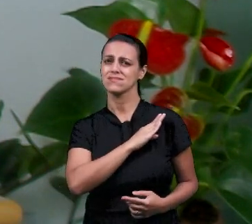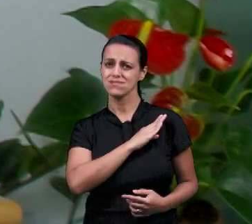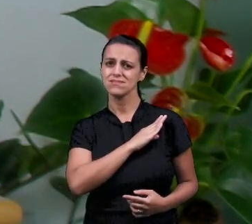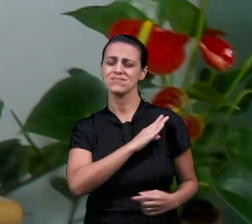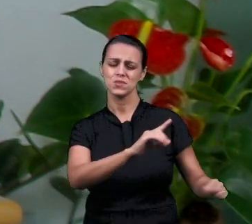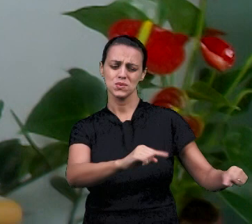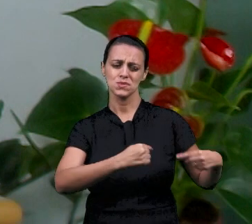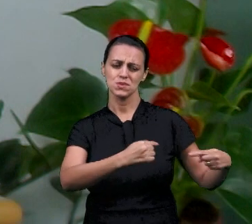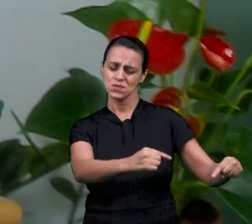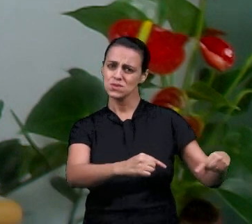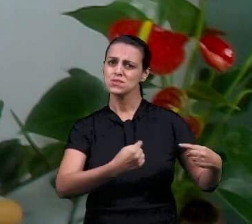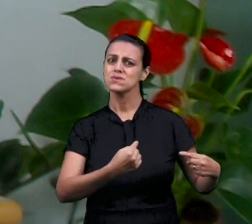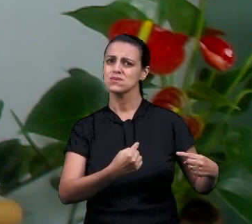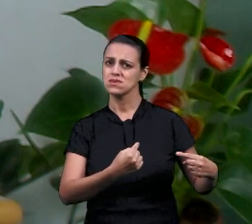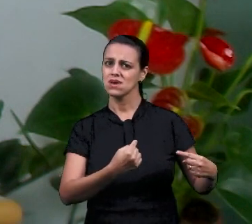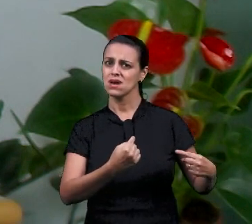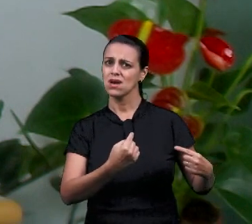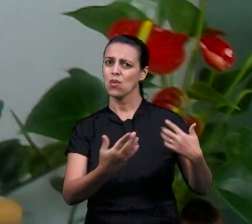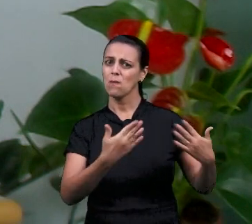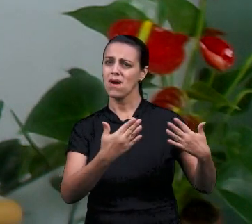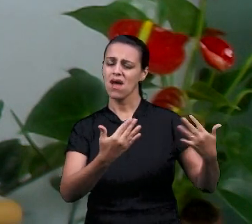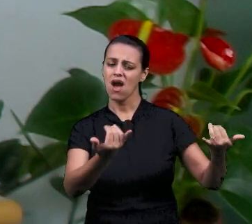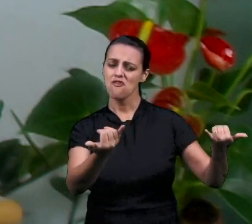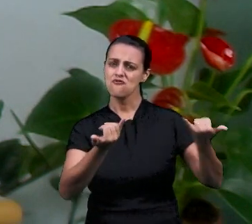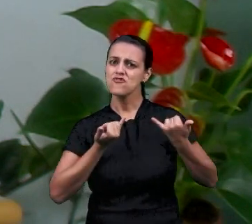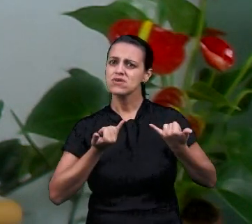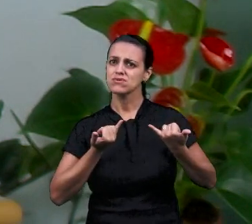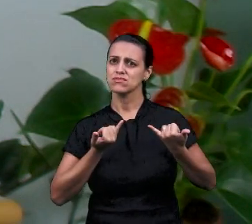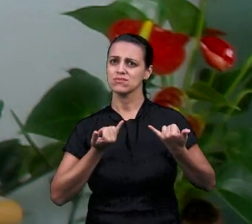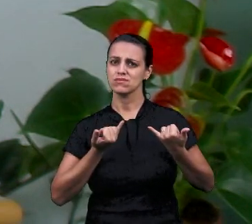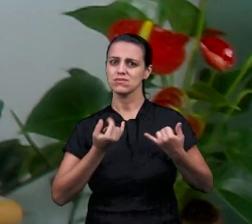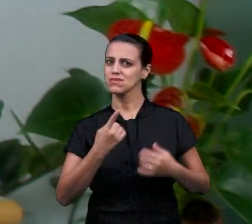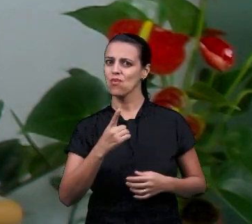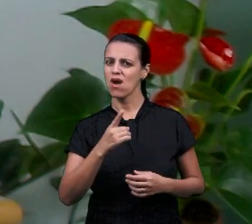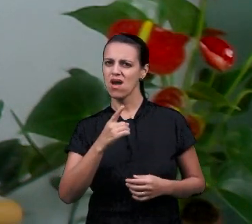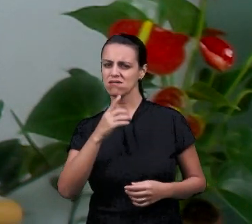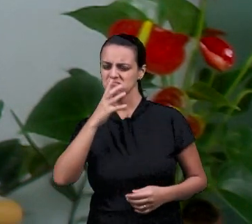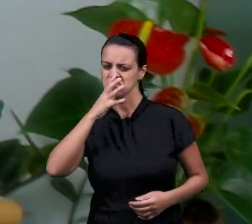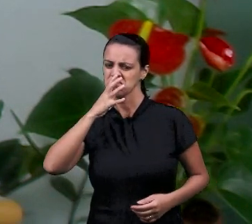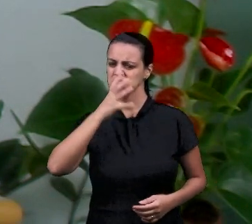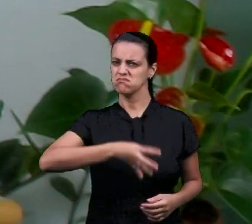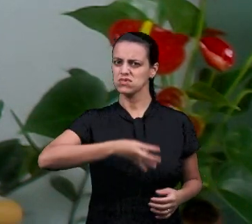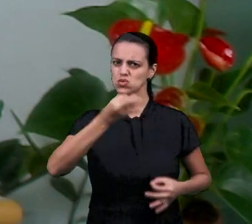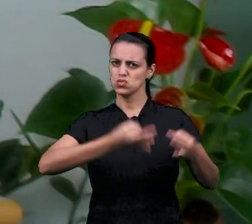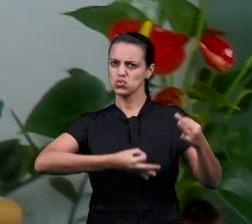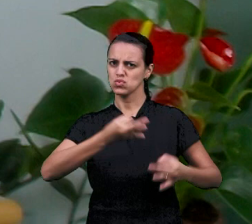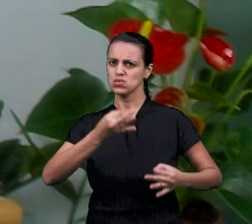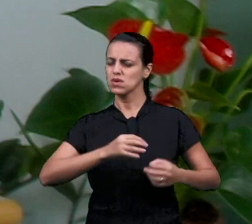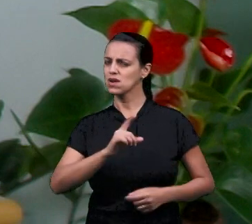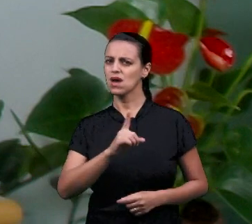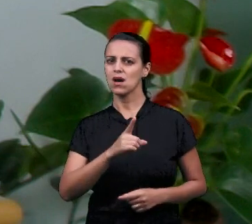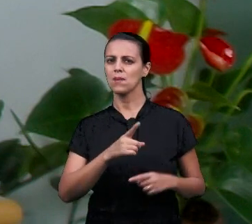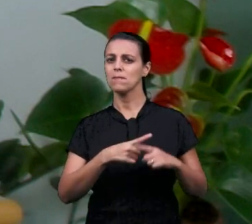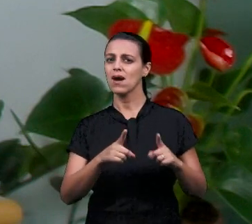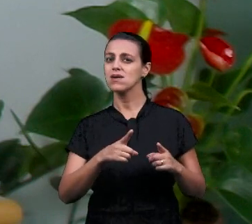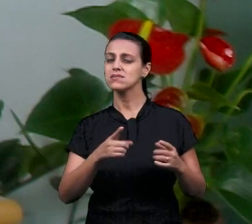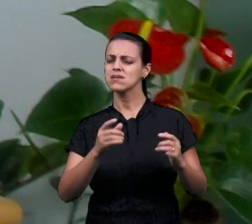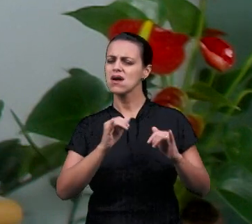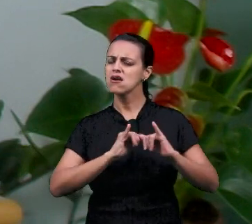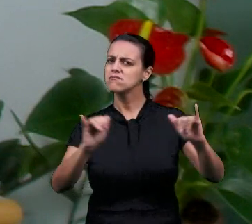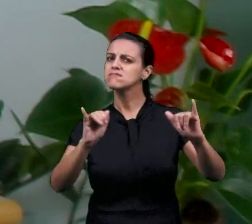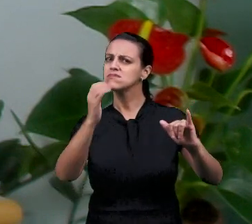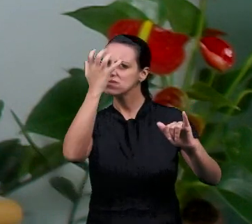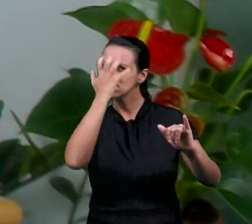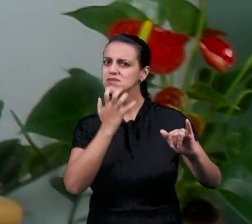c'est un alerte solennelle, ce n'est pas un jugement, mais un signe solennel pour beaucoup qui sont en